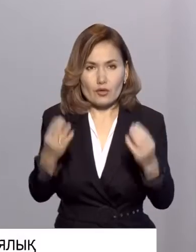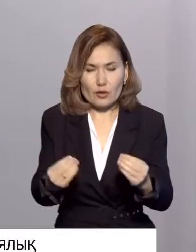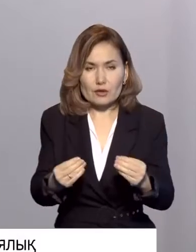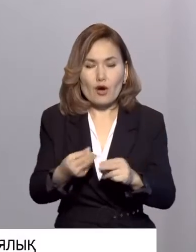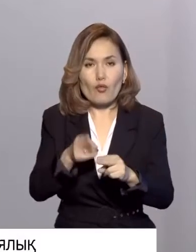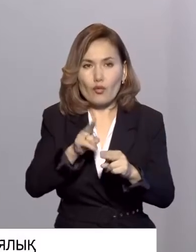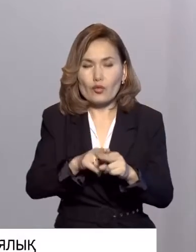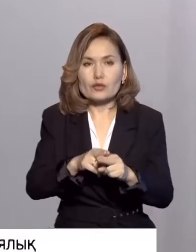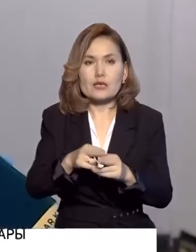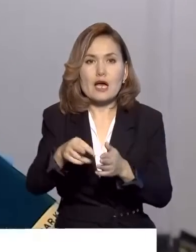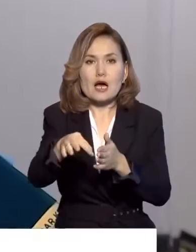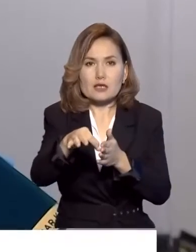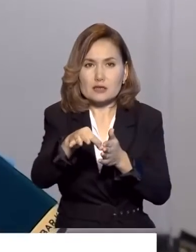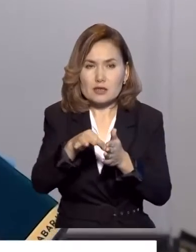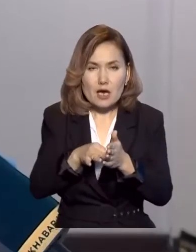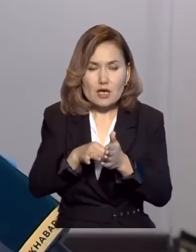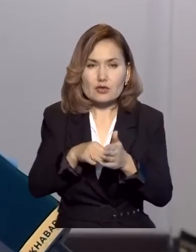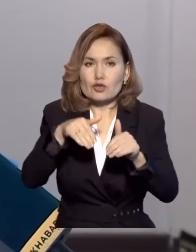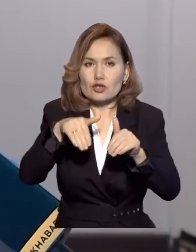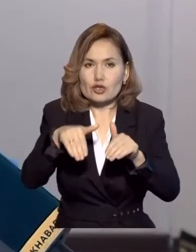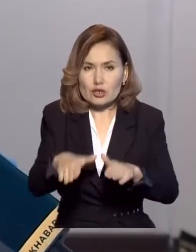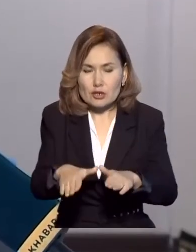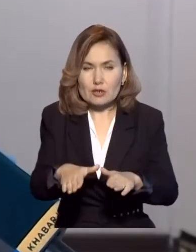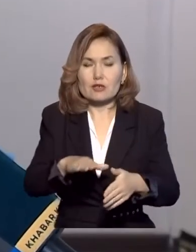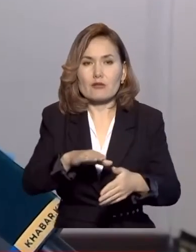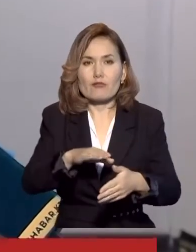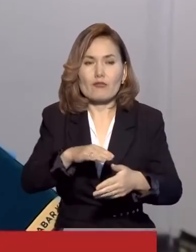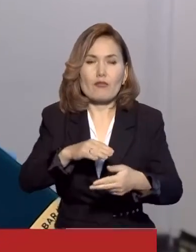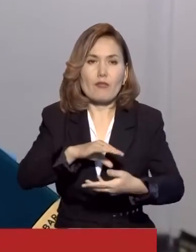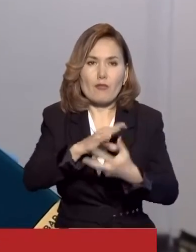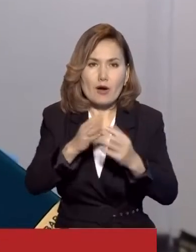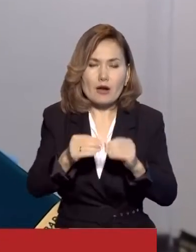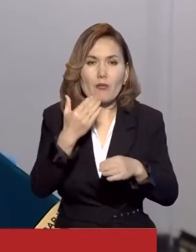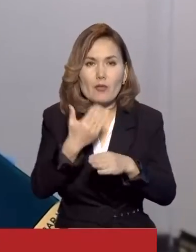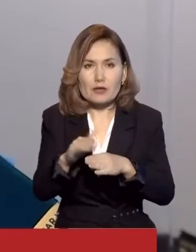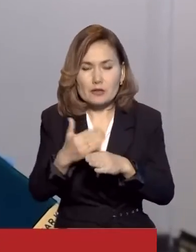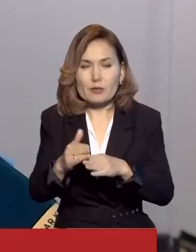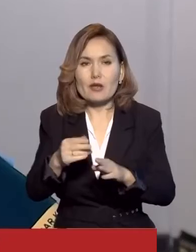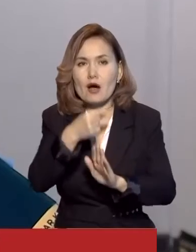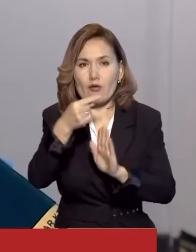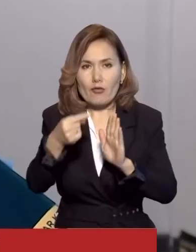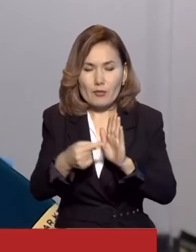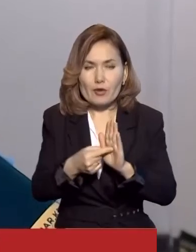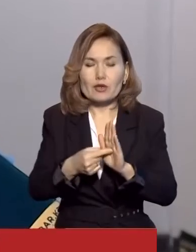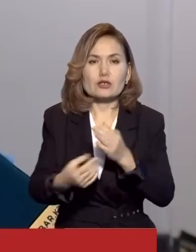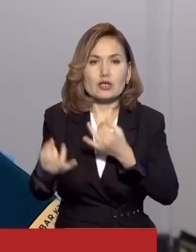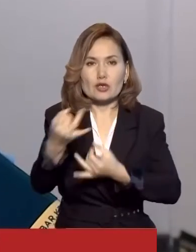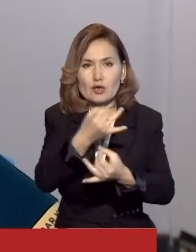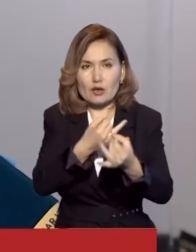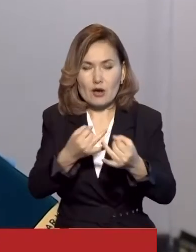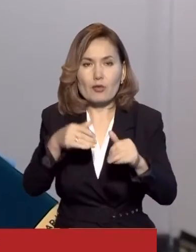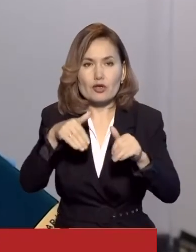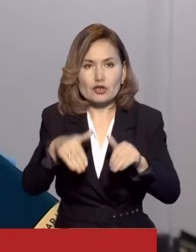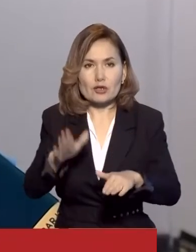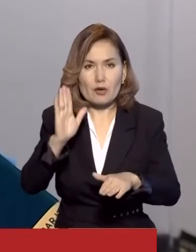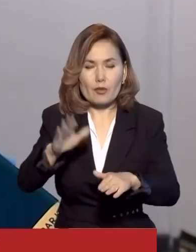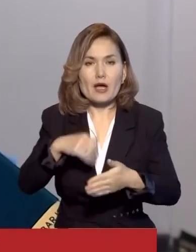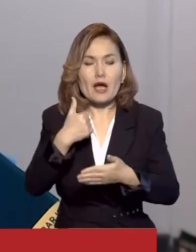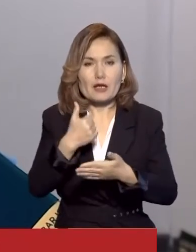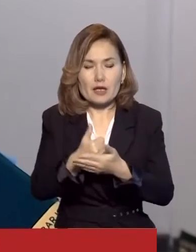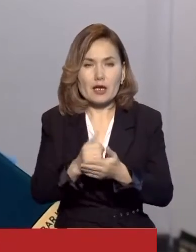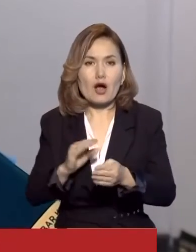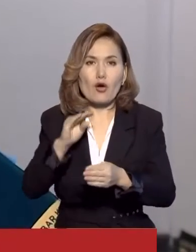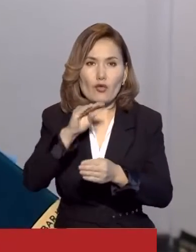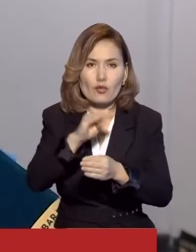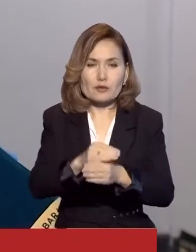шешіммен аяқталады деген сөз емес. Әлі кешен зерттеу болады, әрбір аймақ бойынша тағы да саралап зерделеу жүргізіледі. Соның негізінде